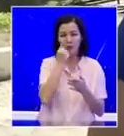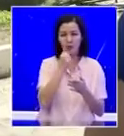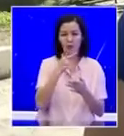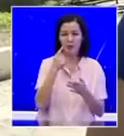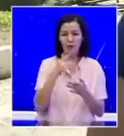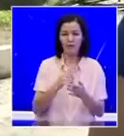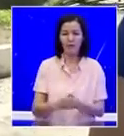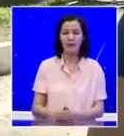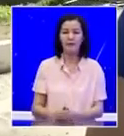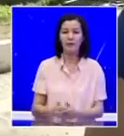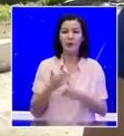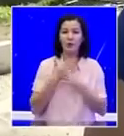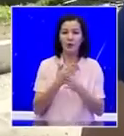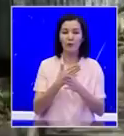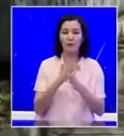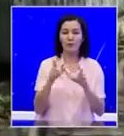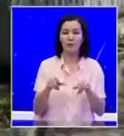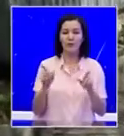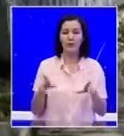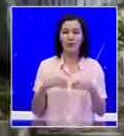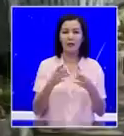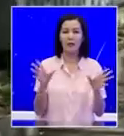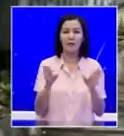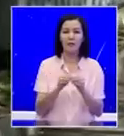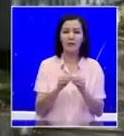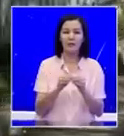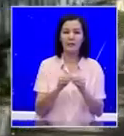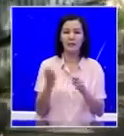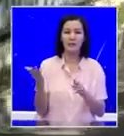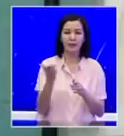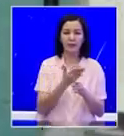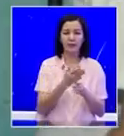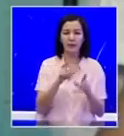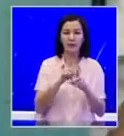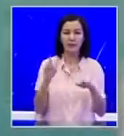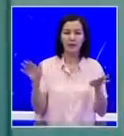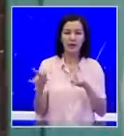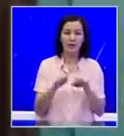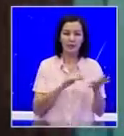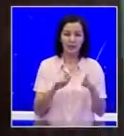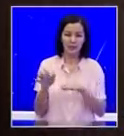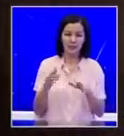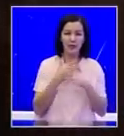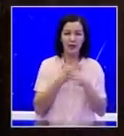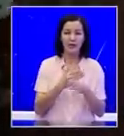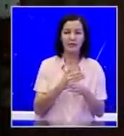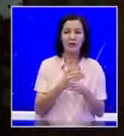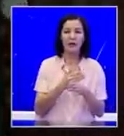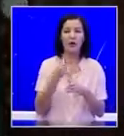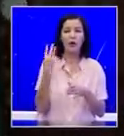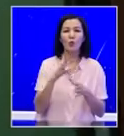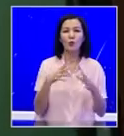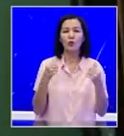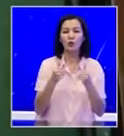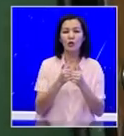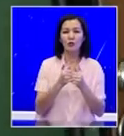осы көмектесіп атқан адамдарға. Біз біргеміз акциясы аясында жомарт жандар күні бойы Балтық би ауылдық округінің 30